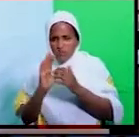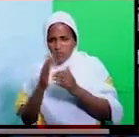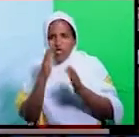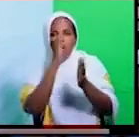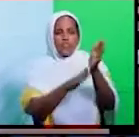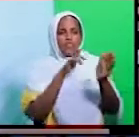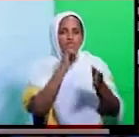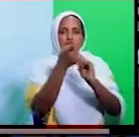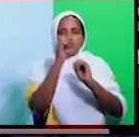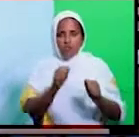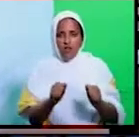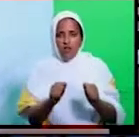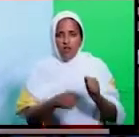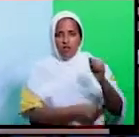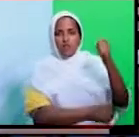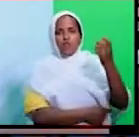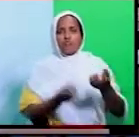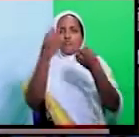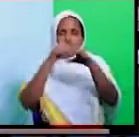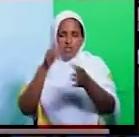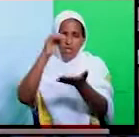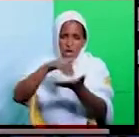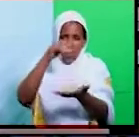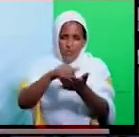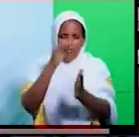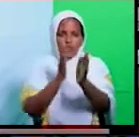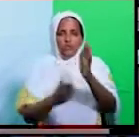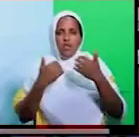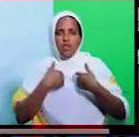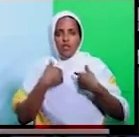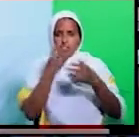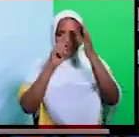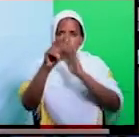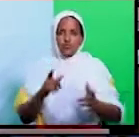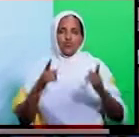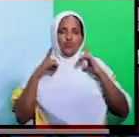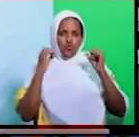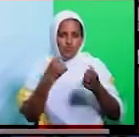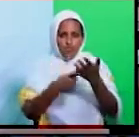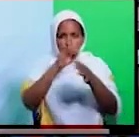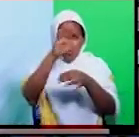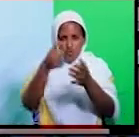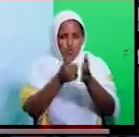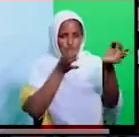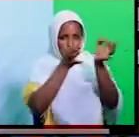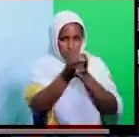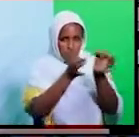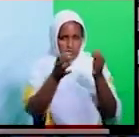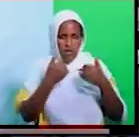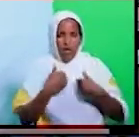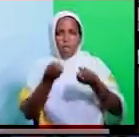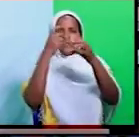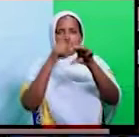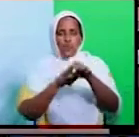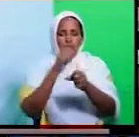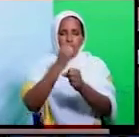አሁን ተከፍተው እንደዚህ አይተው እንደውም ቢቻል ተደጉሰው በቤተክርስቲያናችን መጽሐፍት በክብር ነው የሚቀመጡት። እንግዲህ